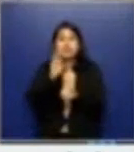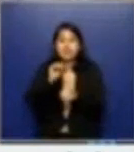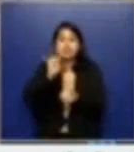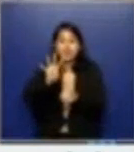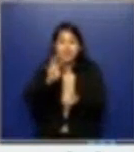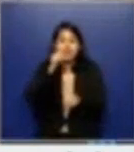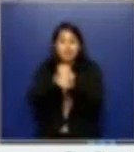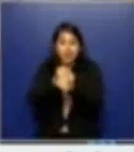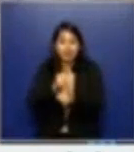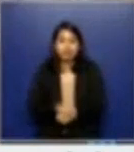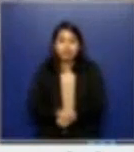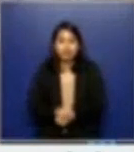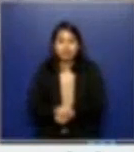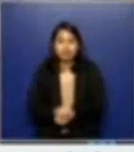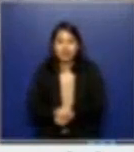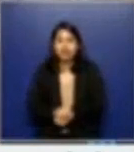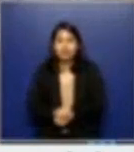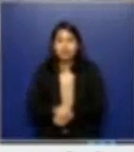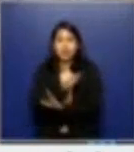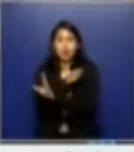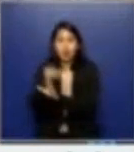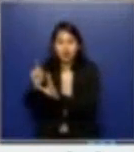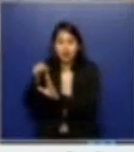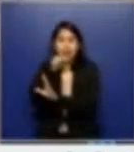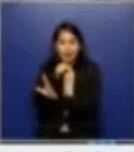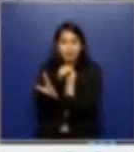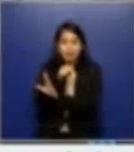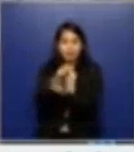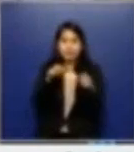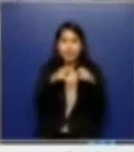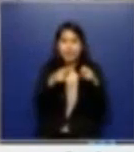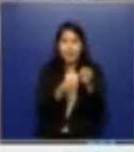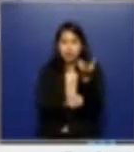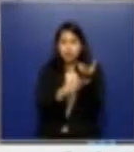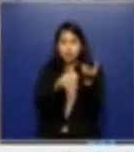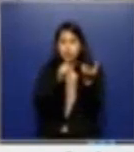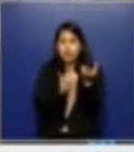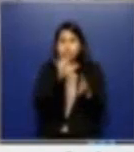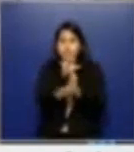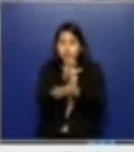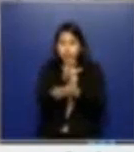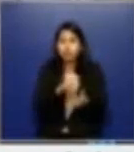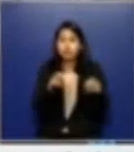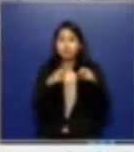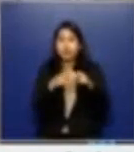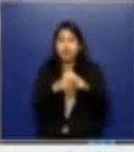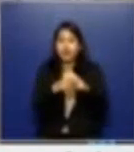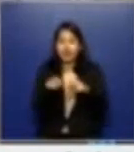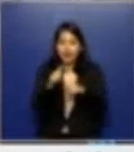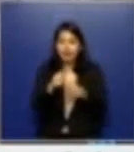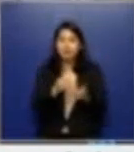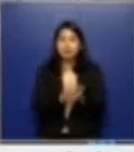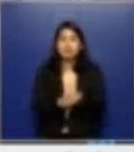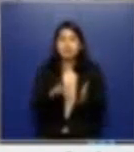ข้ามาหลังอะไรครับหลังจากวิกฤตต้มยำกุ้งแล้วมาเจอหนี้ IMFเรามาเจอทั้งหวัดนกมาเจ